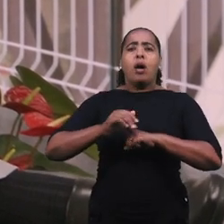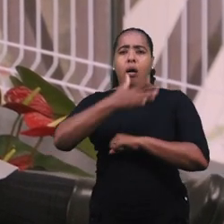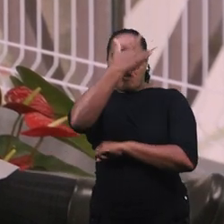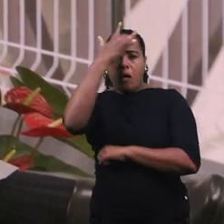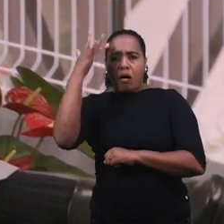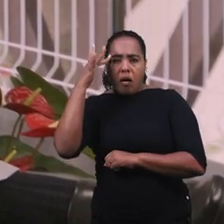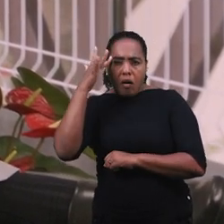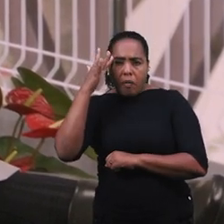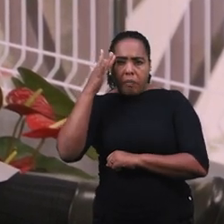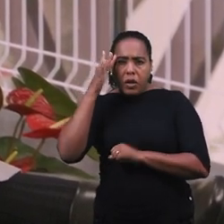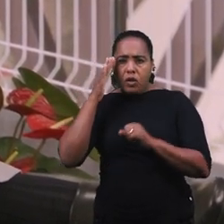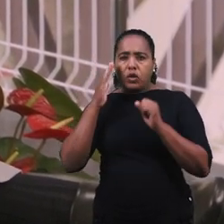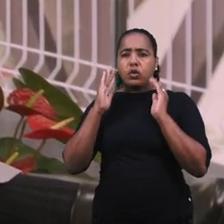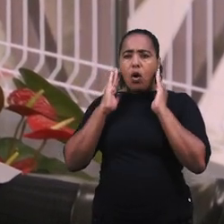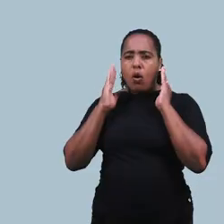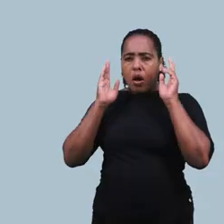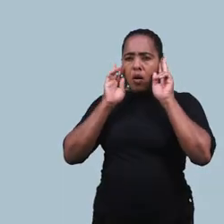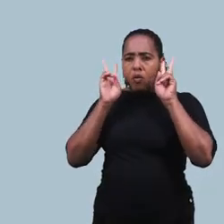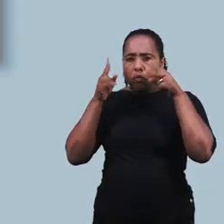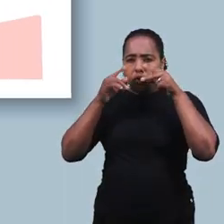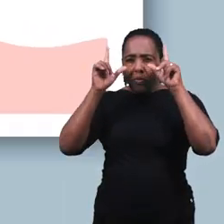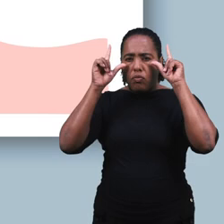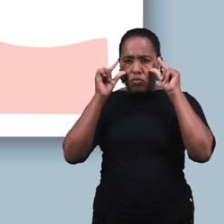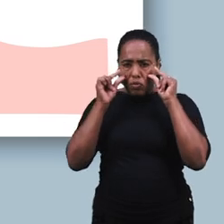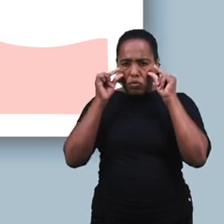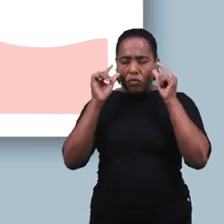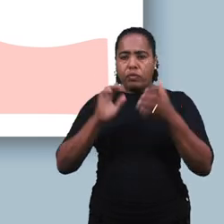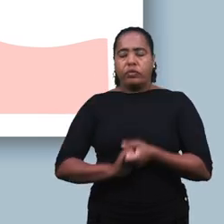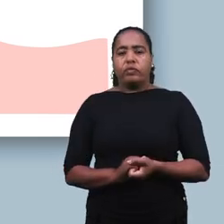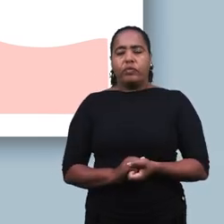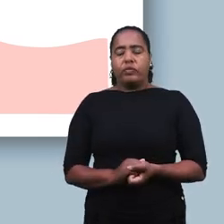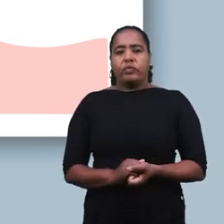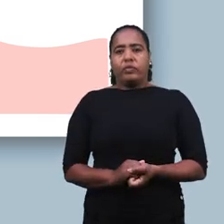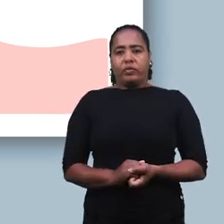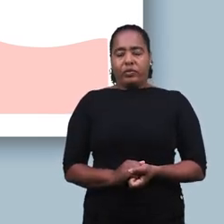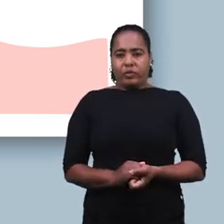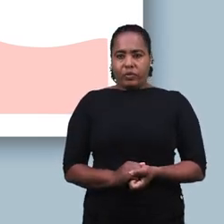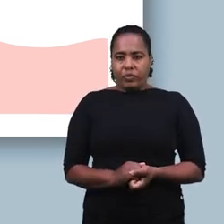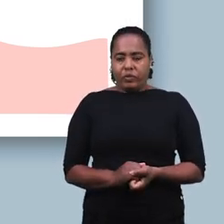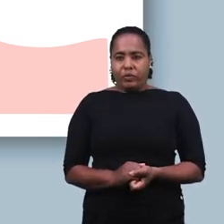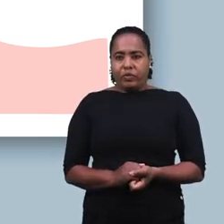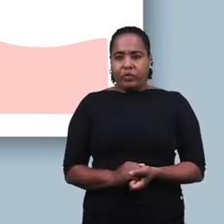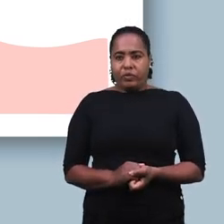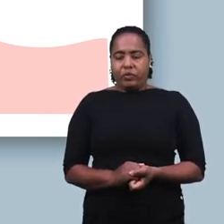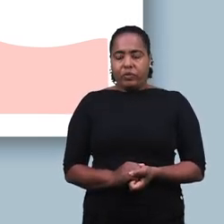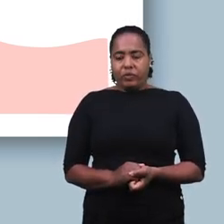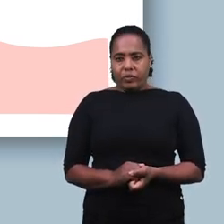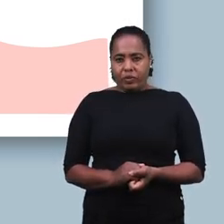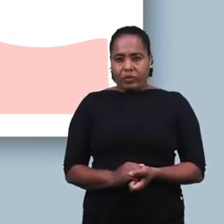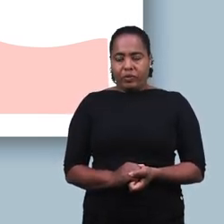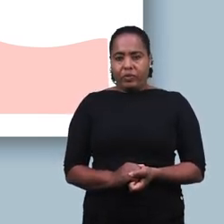de développement, d'autonomie avec des personnes qui ont de mauvaises visions.